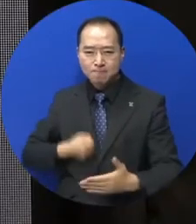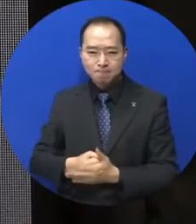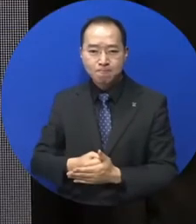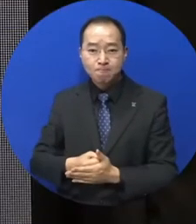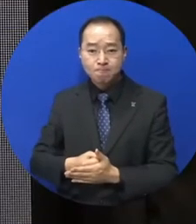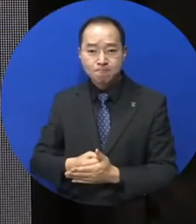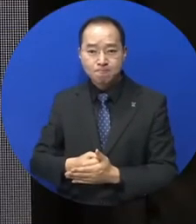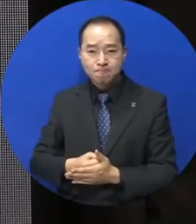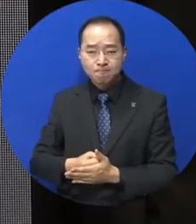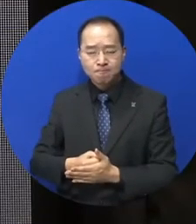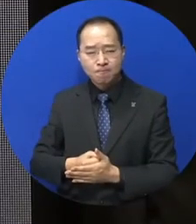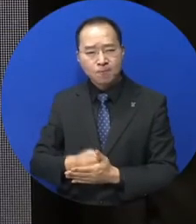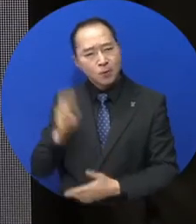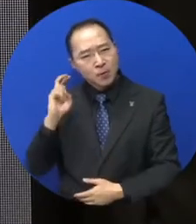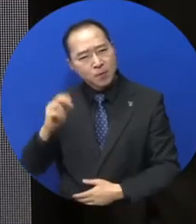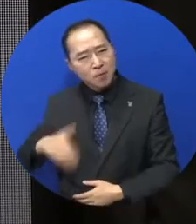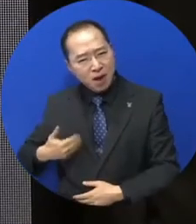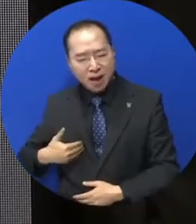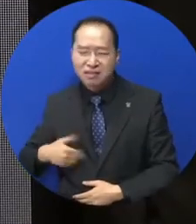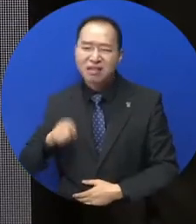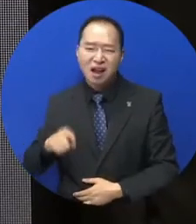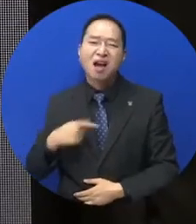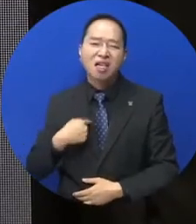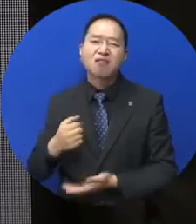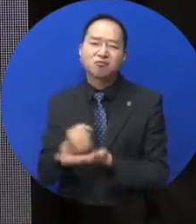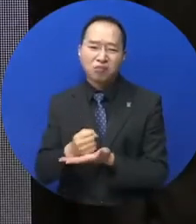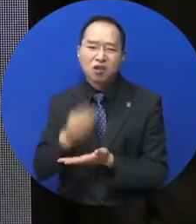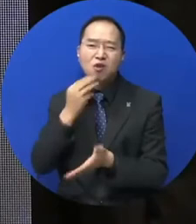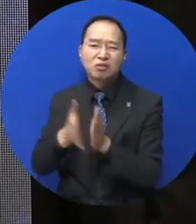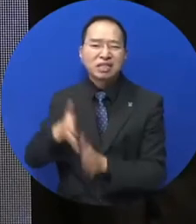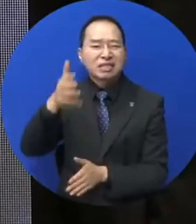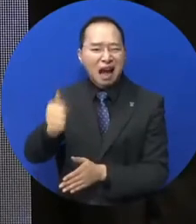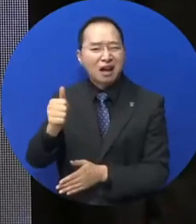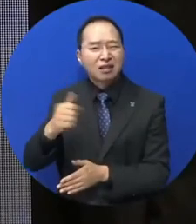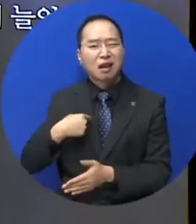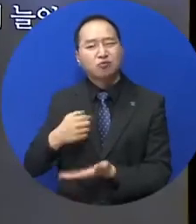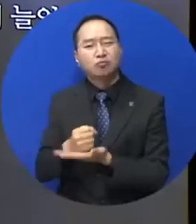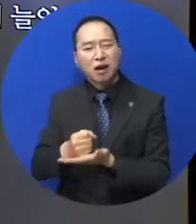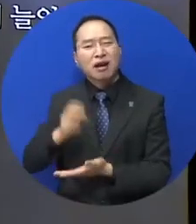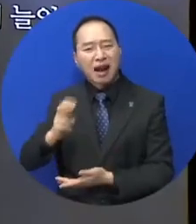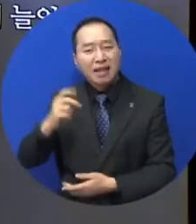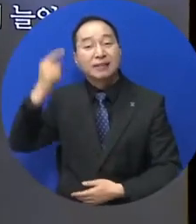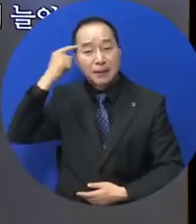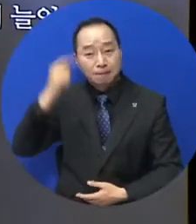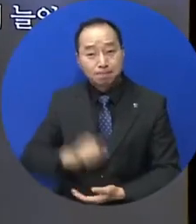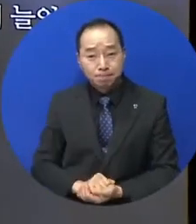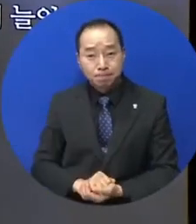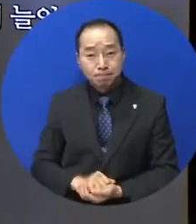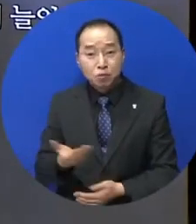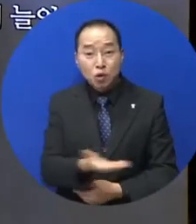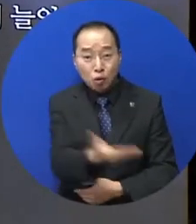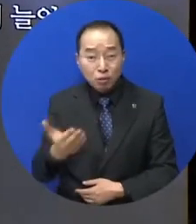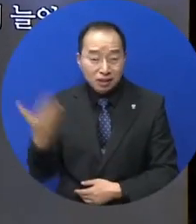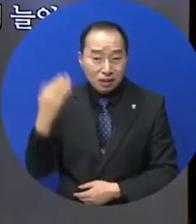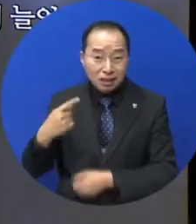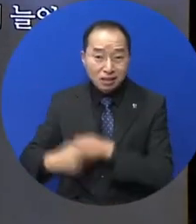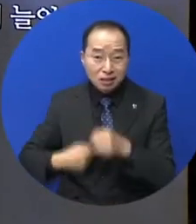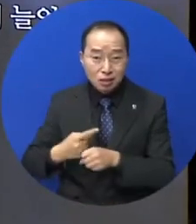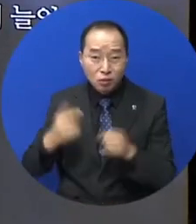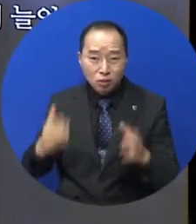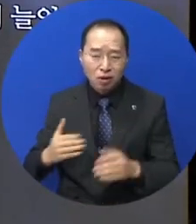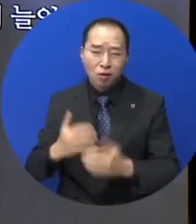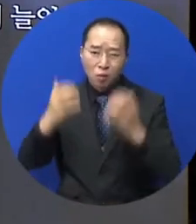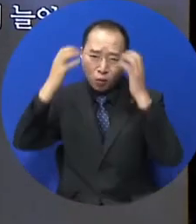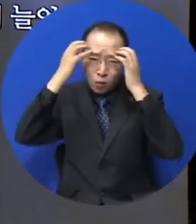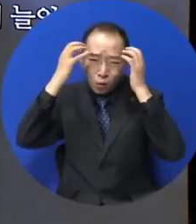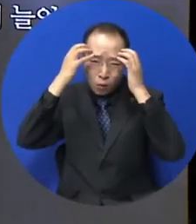어쩌면 운명일지도 모른다고 생각했습니다. 여러분, 지난 1년 동안 정말 고생이